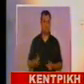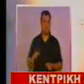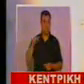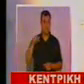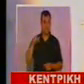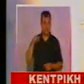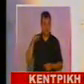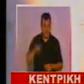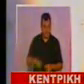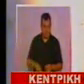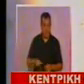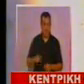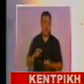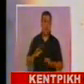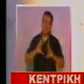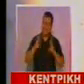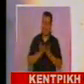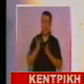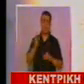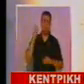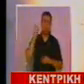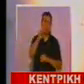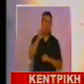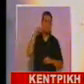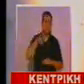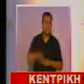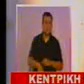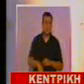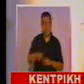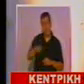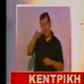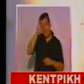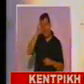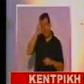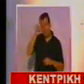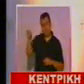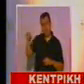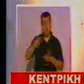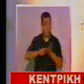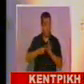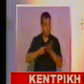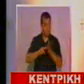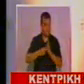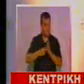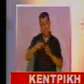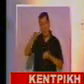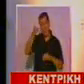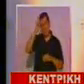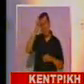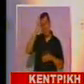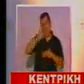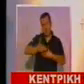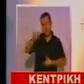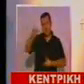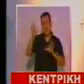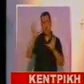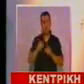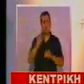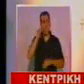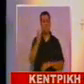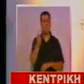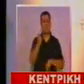σήμερα, σε τι αποσκοπεί μάλλον, η σημερινή γερμανική, προσέξτε, έκδοση των Financial Times,